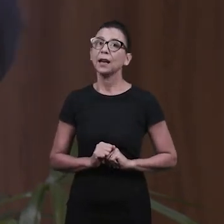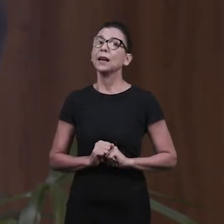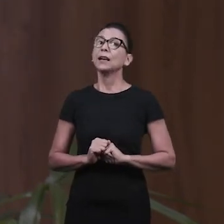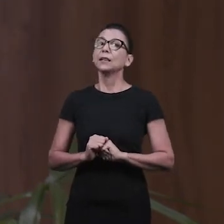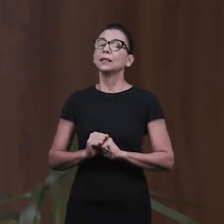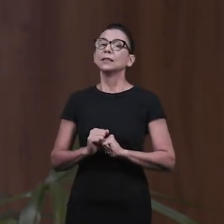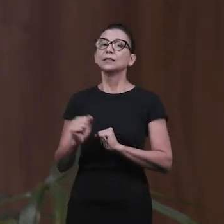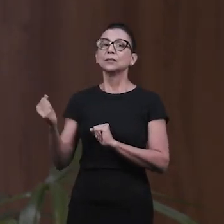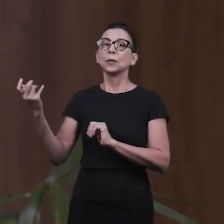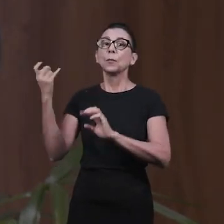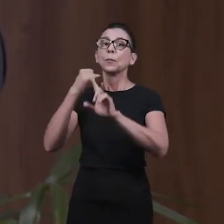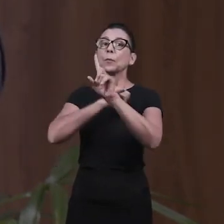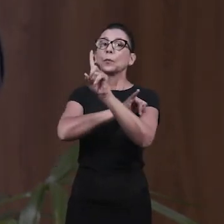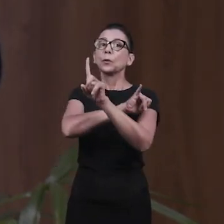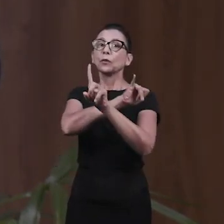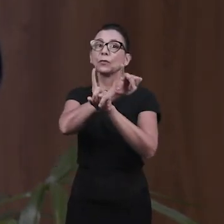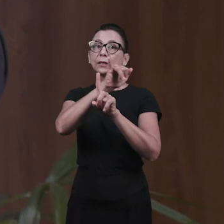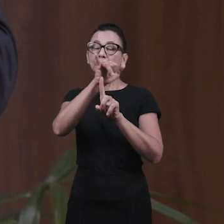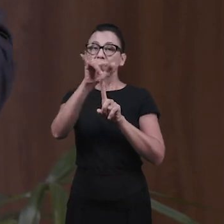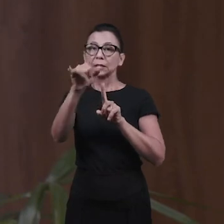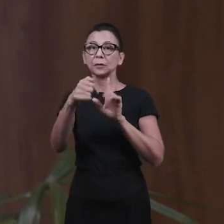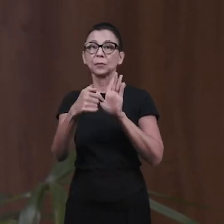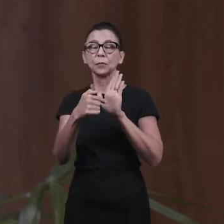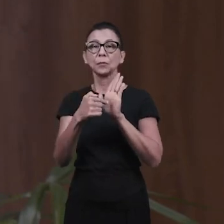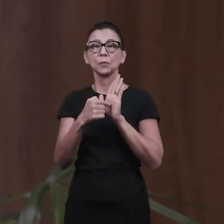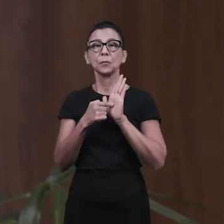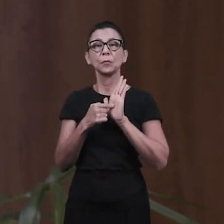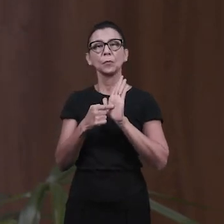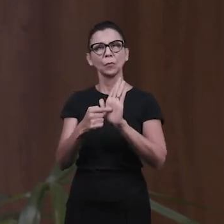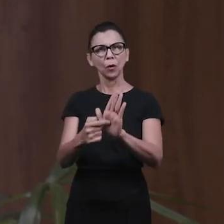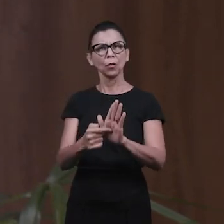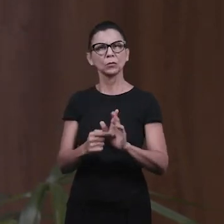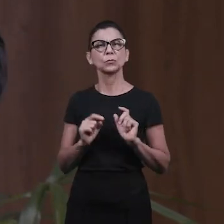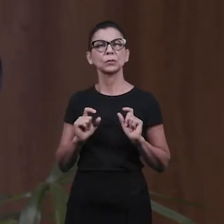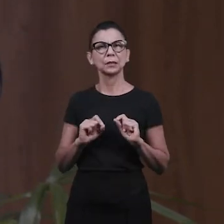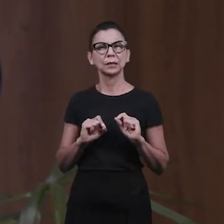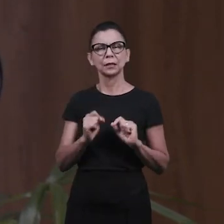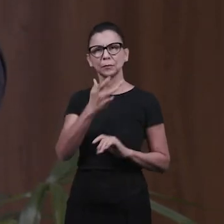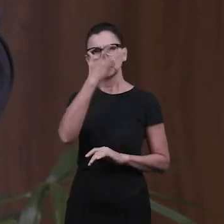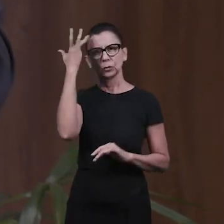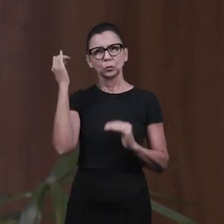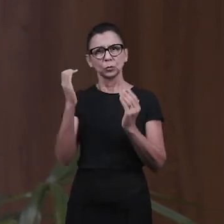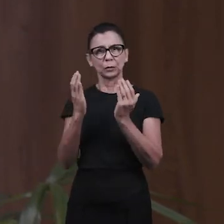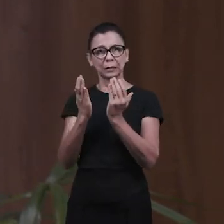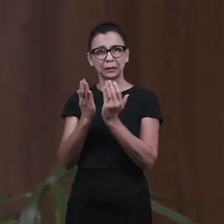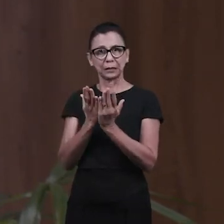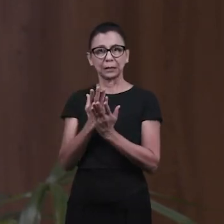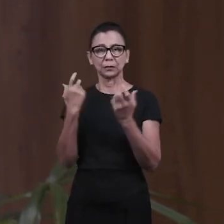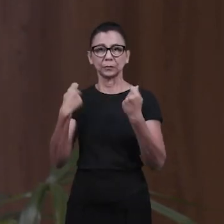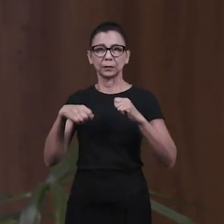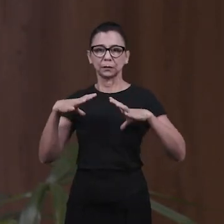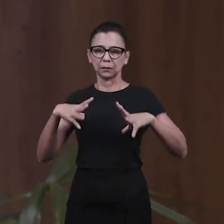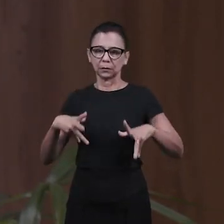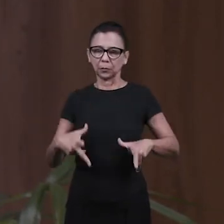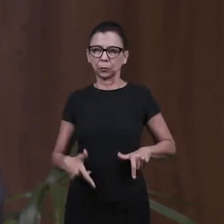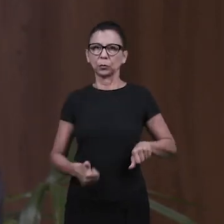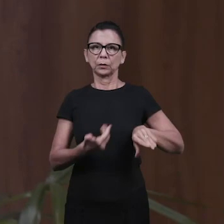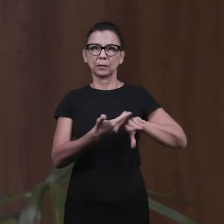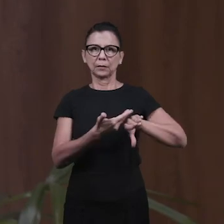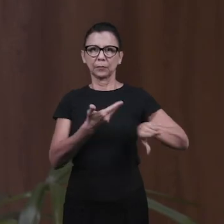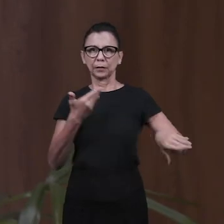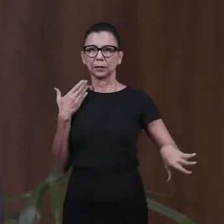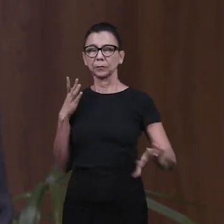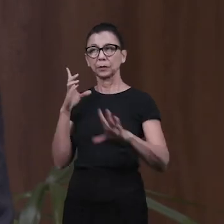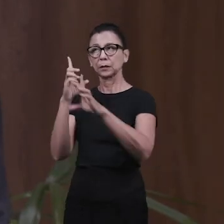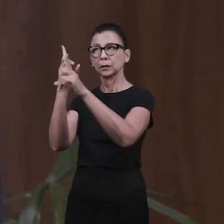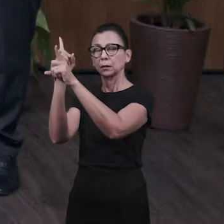parle de sens prophétique et spirituel que le serviteur de Dieu doit avoir pour se retrouver avec son